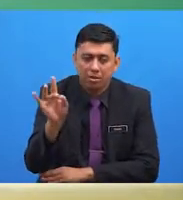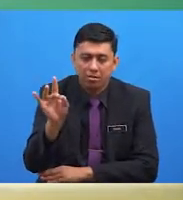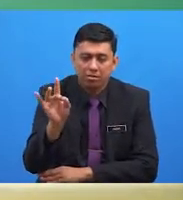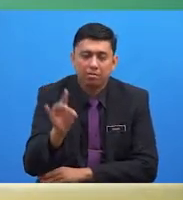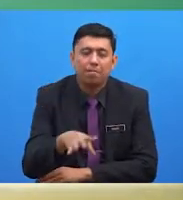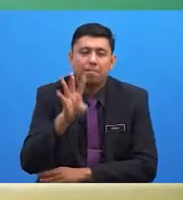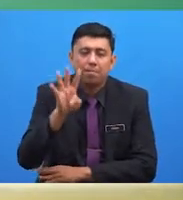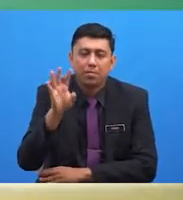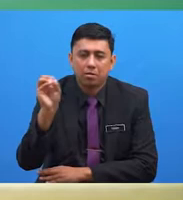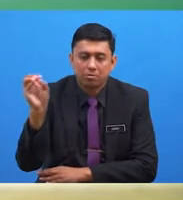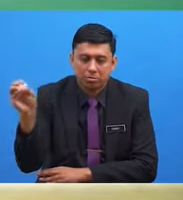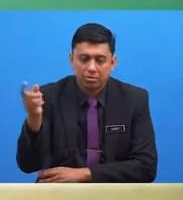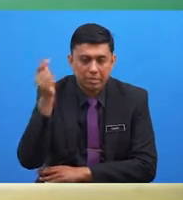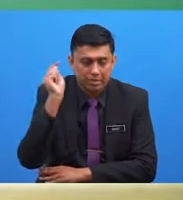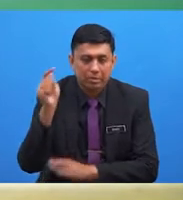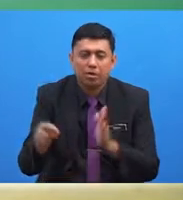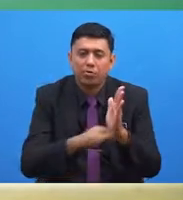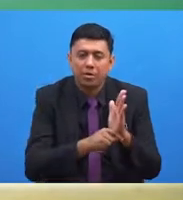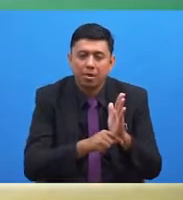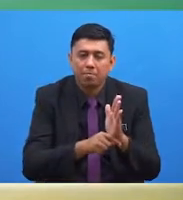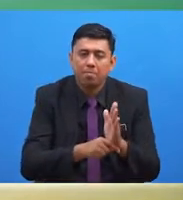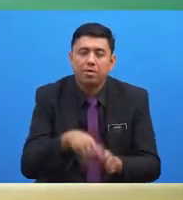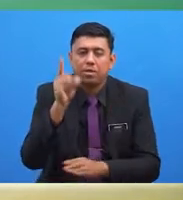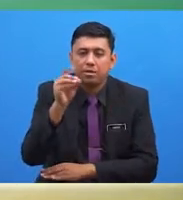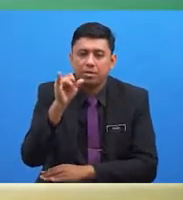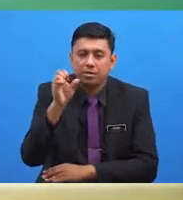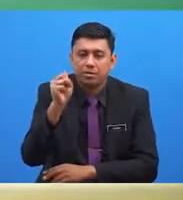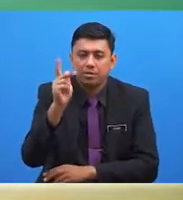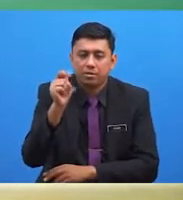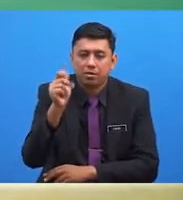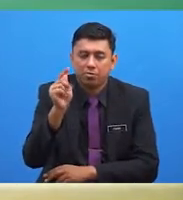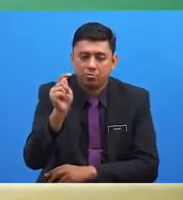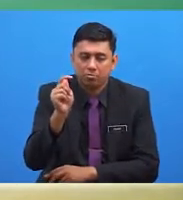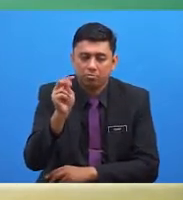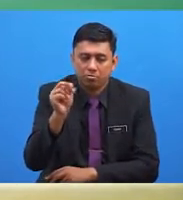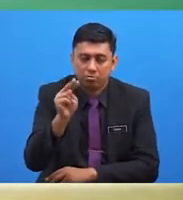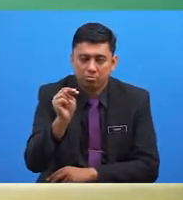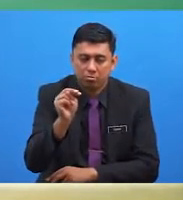RM28,940 tadi akan ditambah dengan diskaun diterima yang bernilai